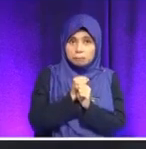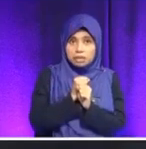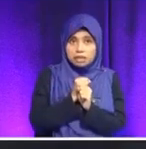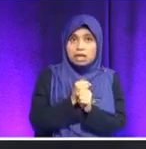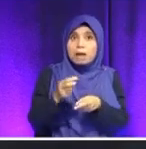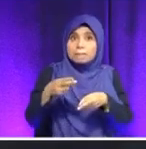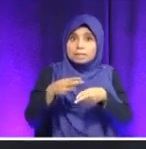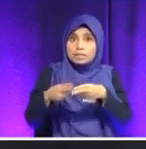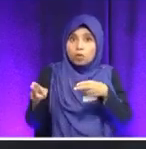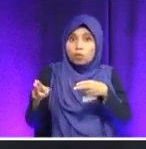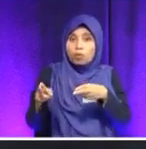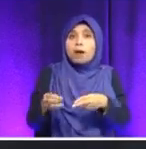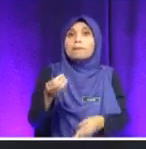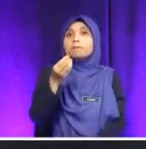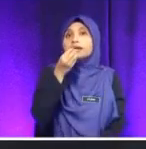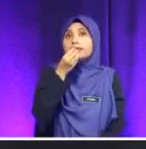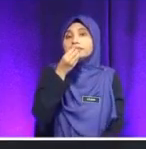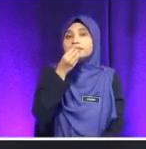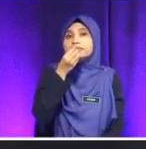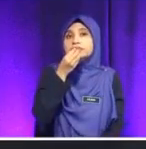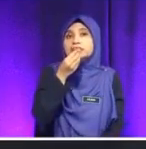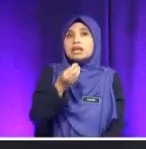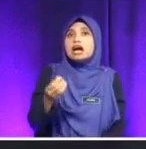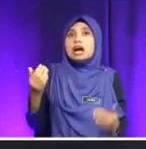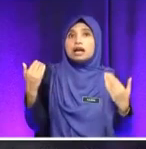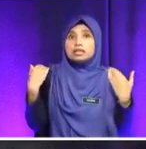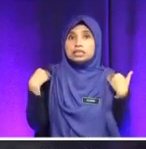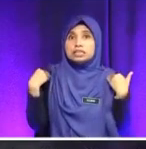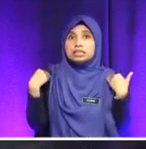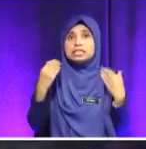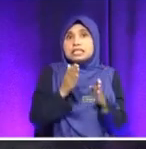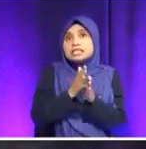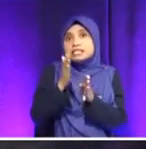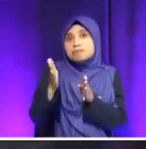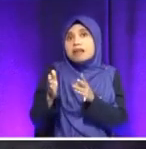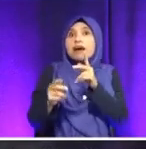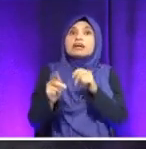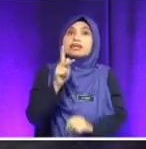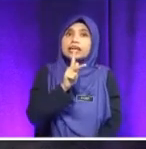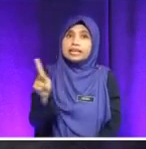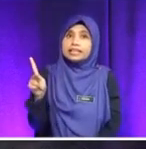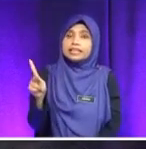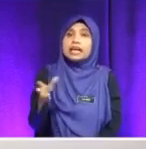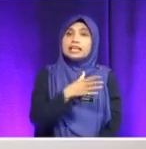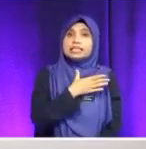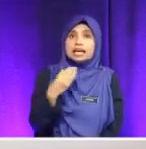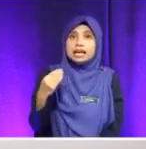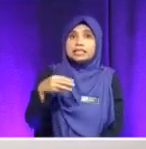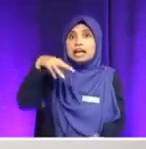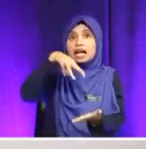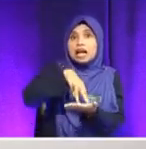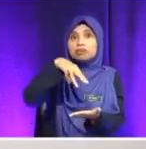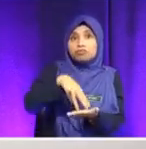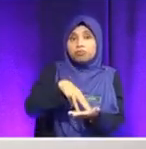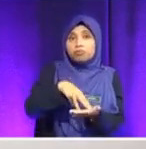pisau. Pisau. Makan. Okey. Pisau makan berada di sebelah kanan dan garfu makan berada